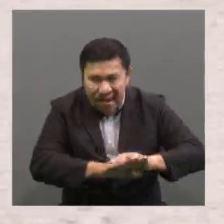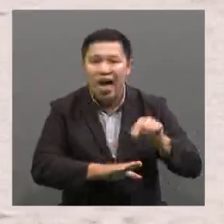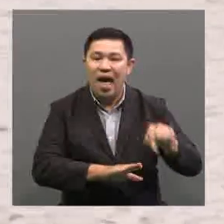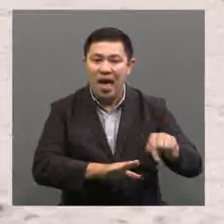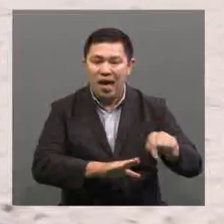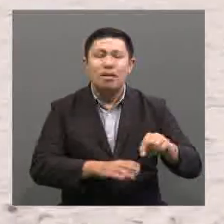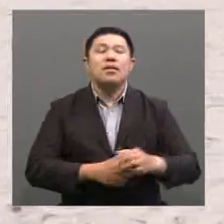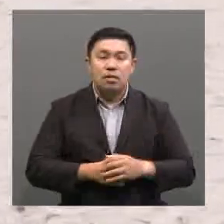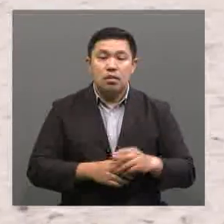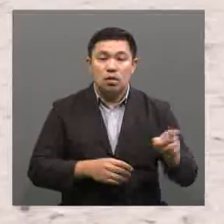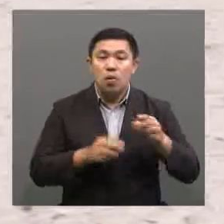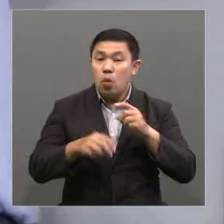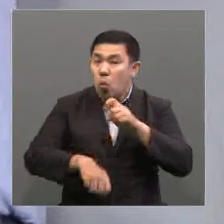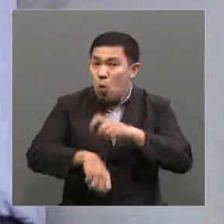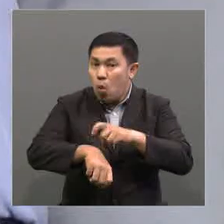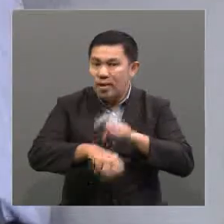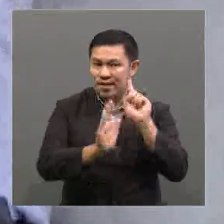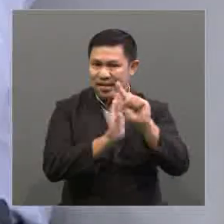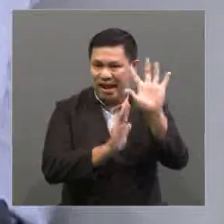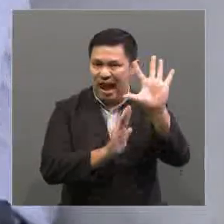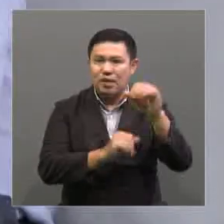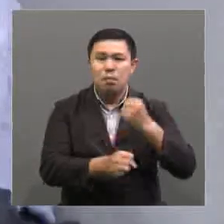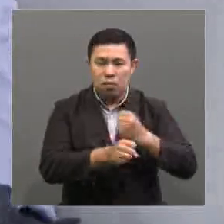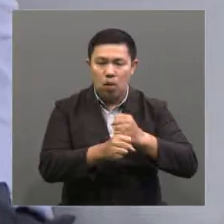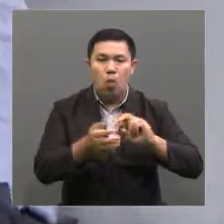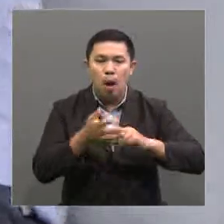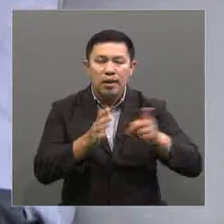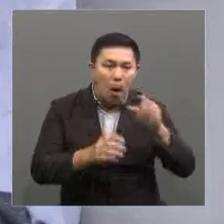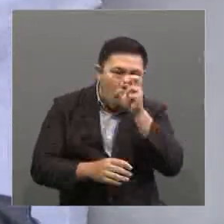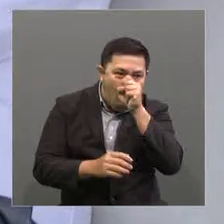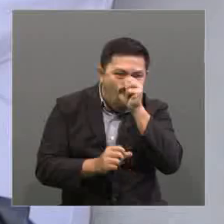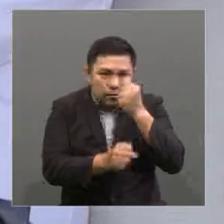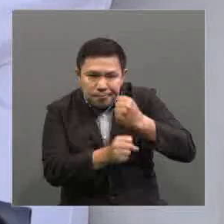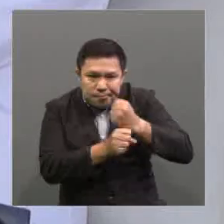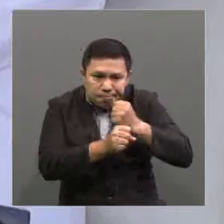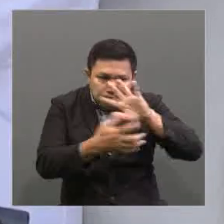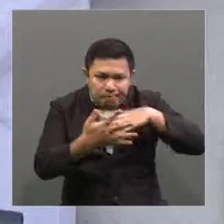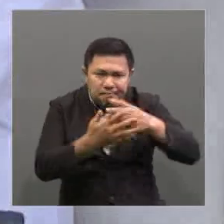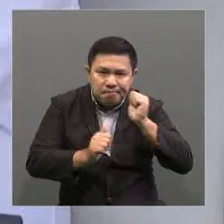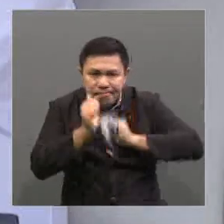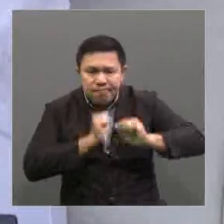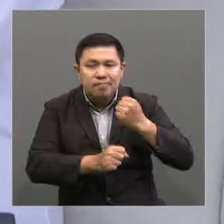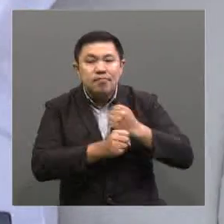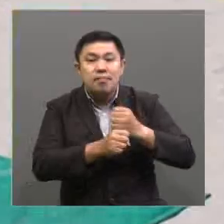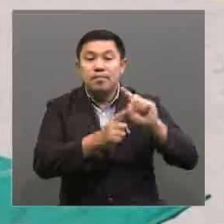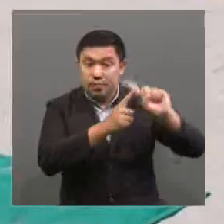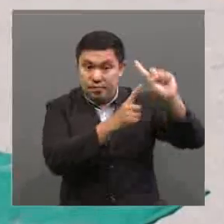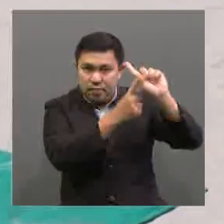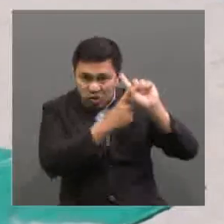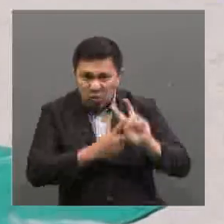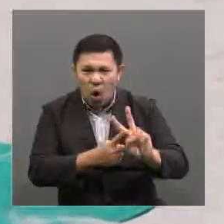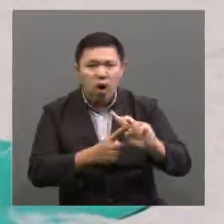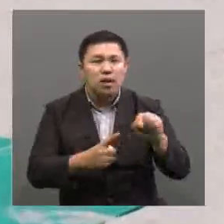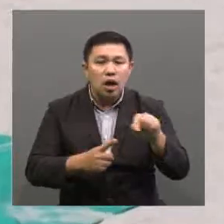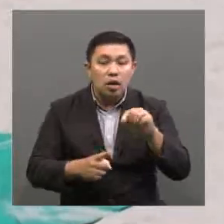จุดเกิดเหตุโดยใช้เวลา5นาทีนี่ค่ะเป็นการจำลองสถานการณ์แรกเมื่อสักครู่นี้นะคะสถานการณ์ที่2